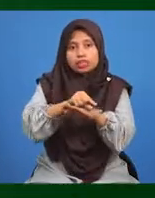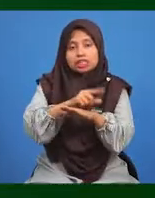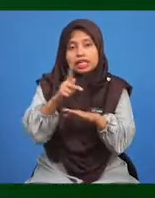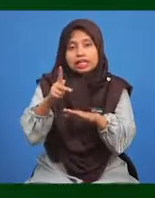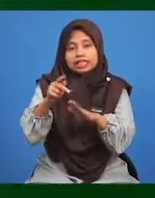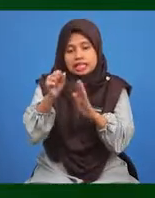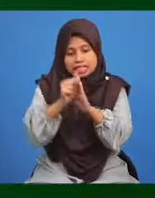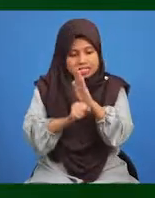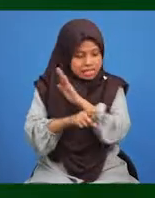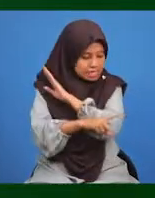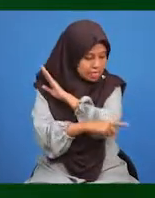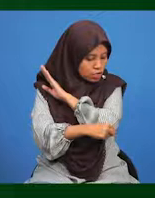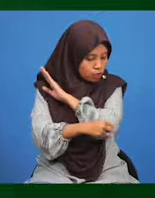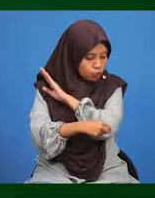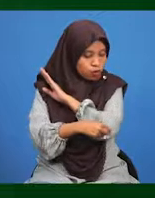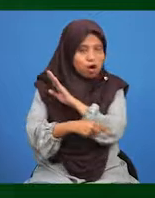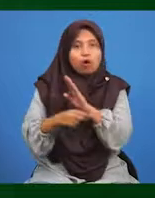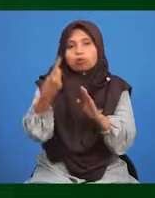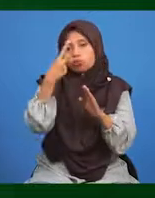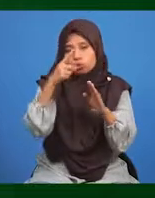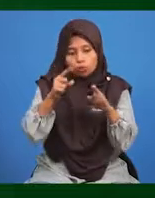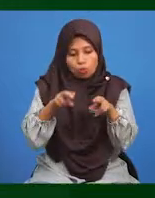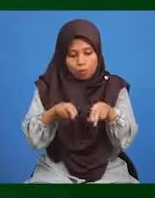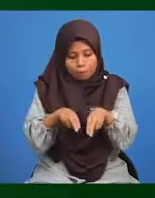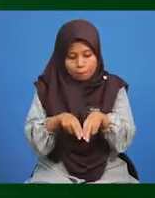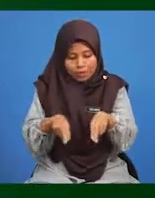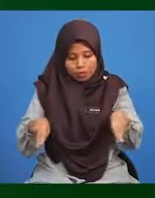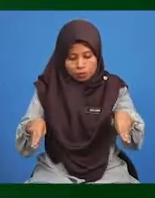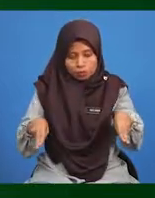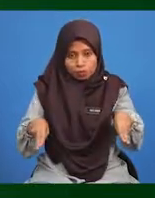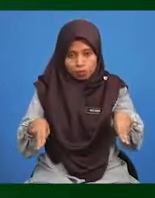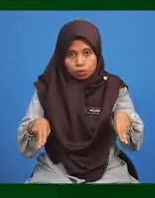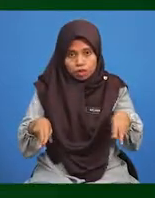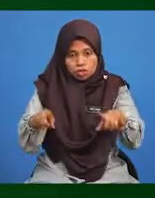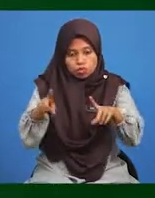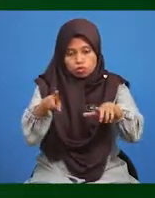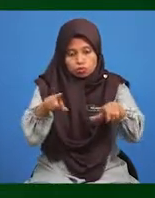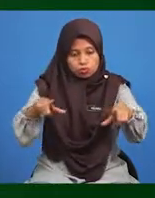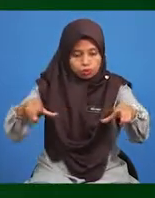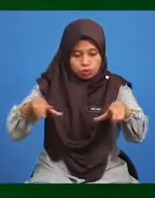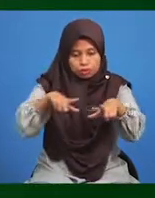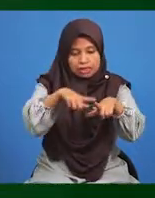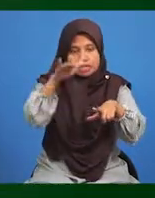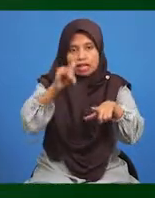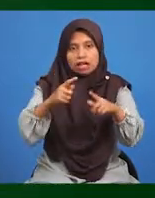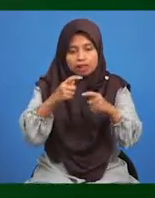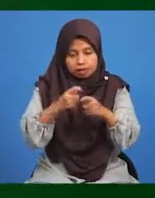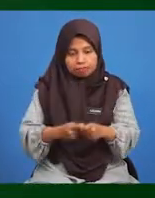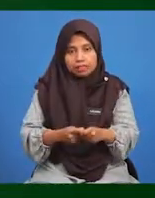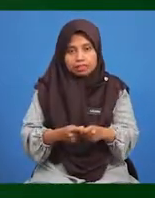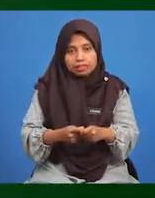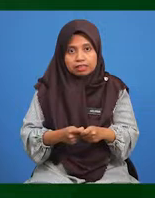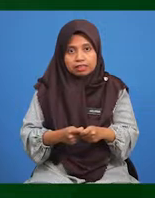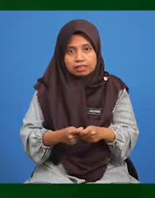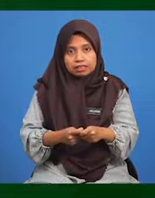sesiku bagi mengukur sudut yang tepat. Perkataan seterusnya